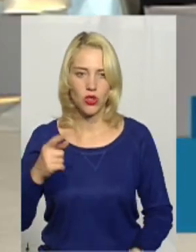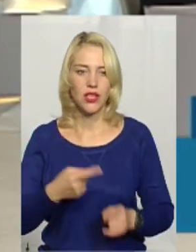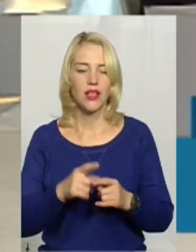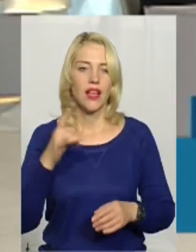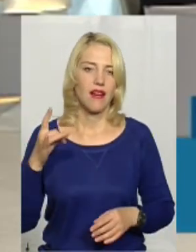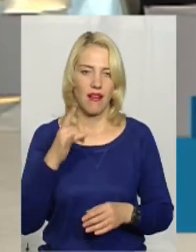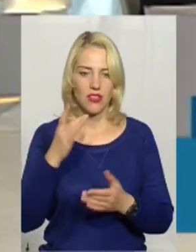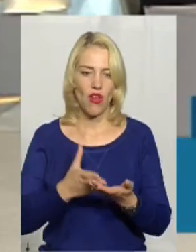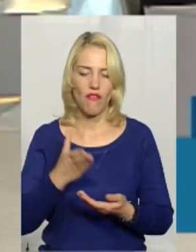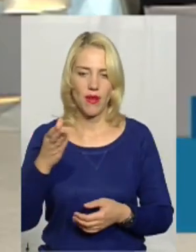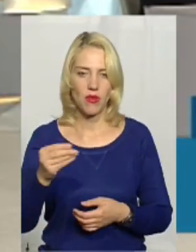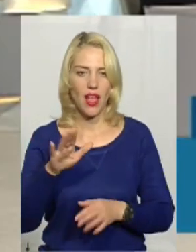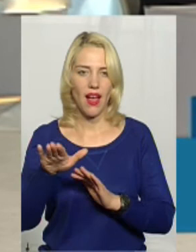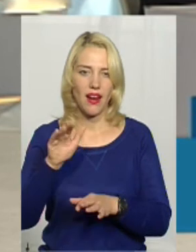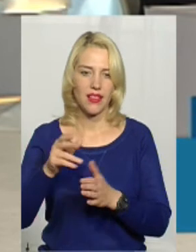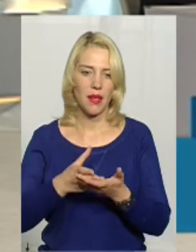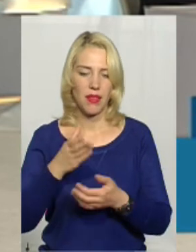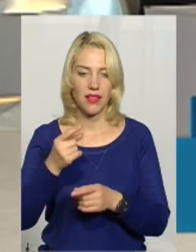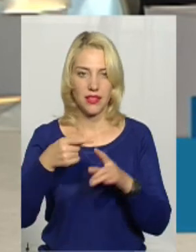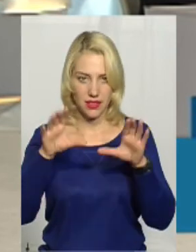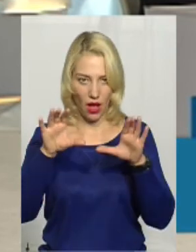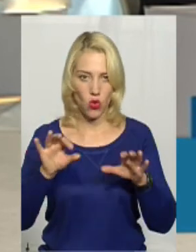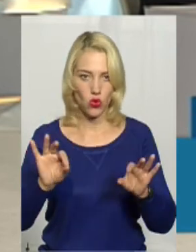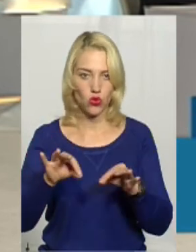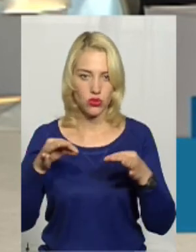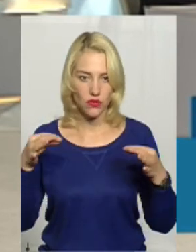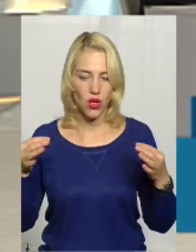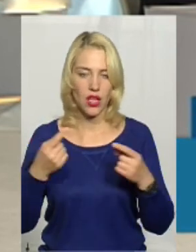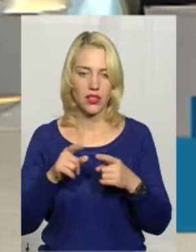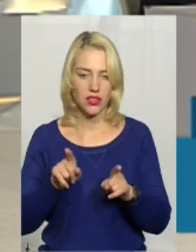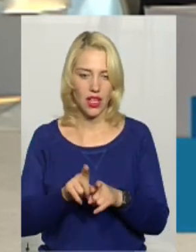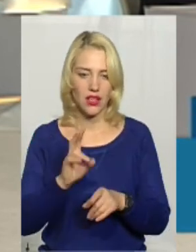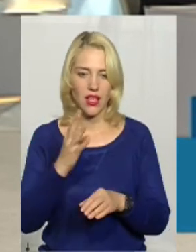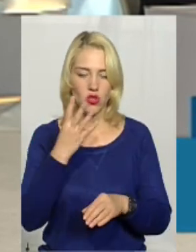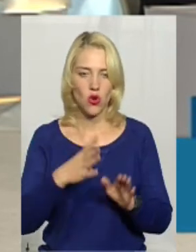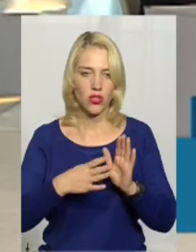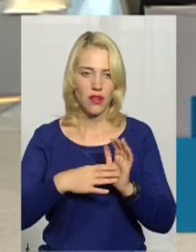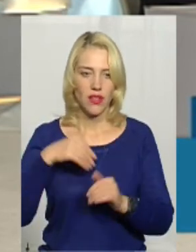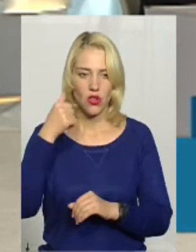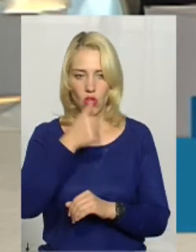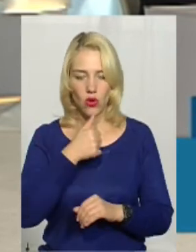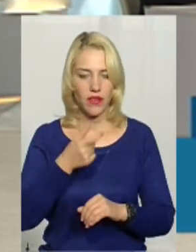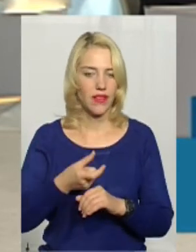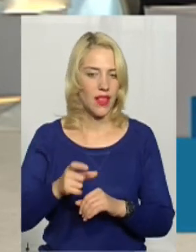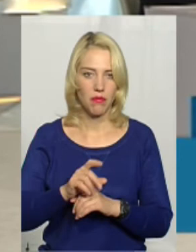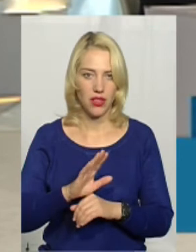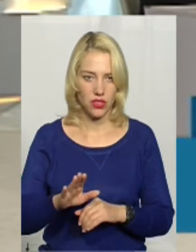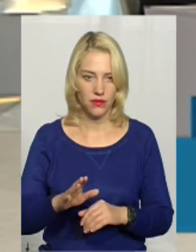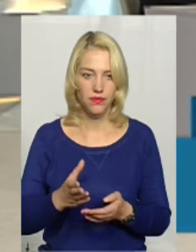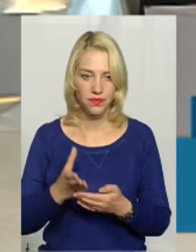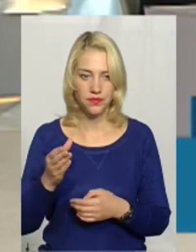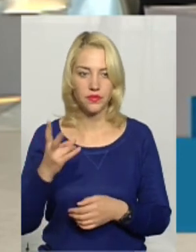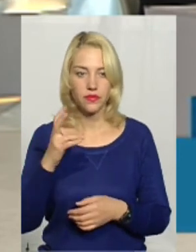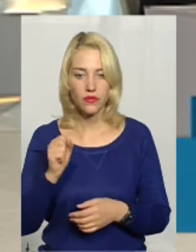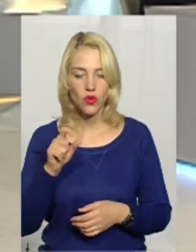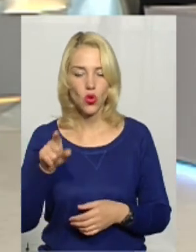йде, можна, держава це допускає законодавство, і таким чином там на років 49, зараз 49 років, не більше, платиш. Але